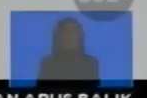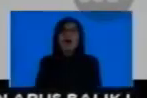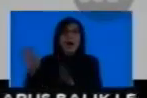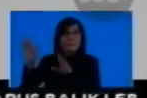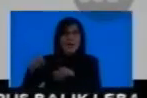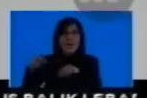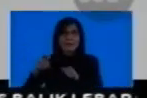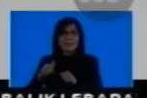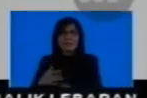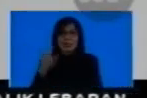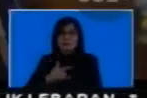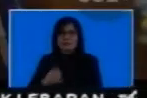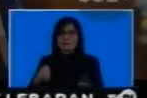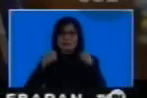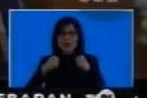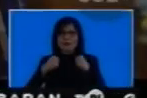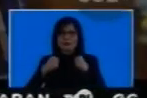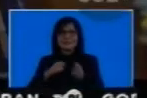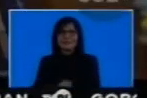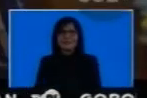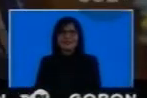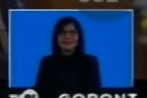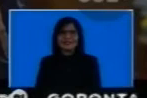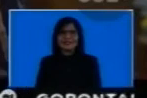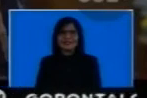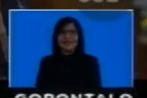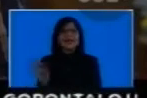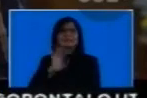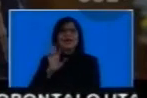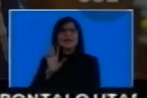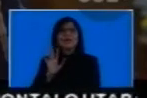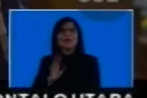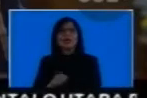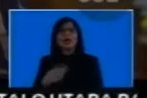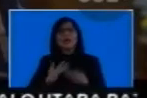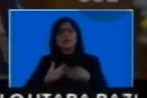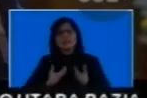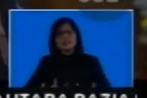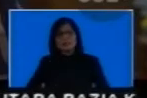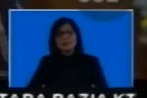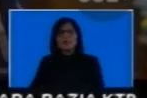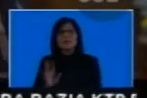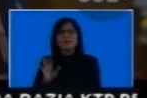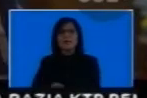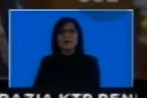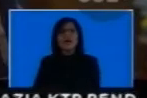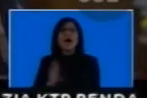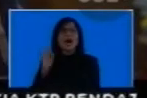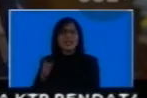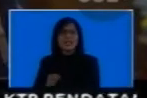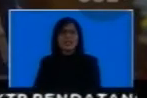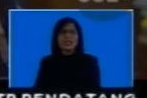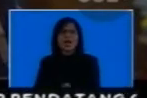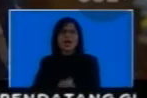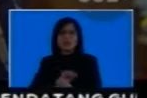Mari kita tetap semangat. Kita jangan berputus asa hanya karena dengan virus yang